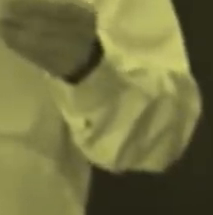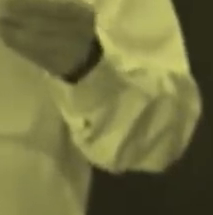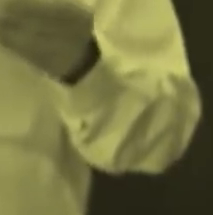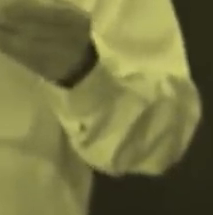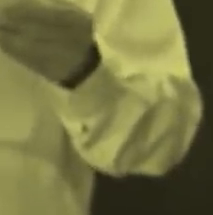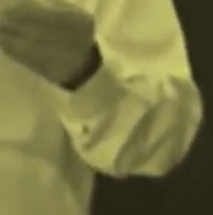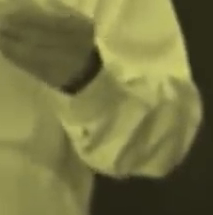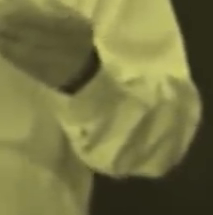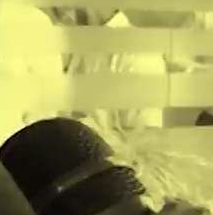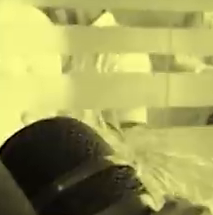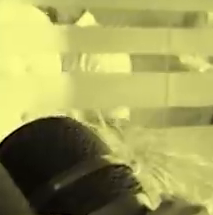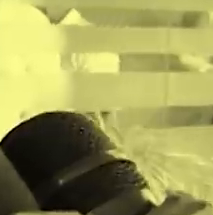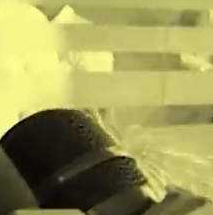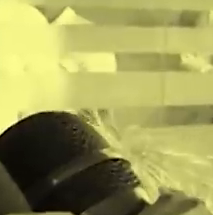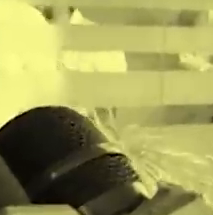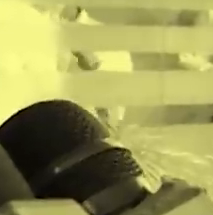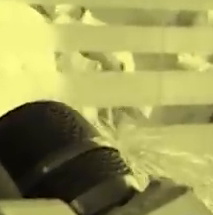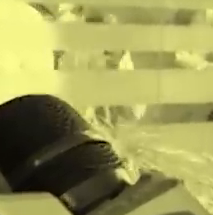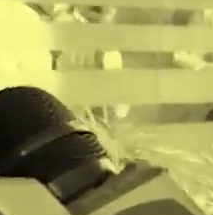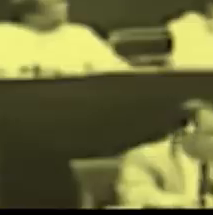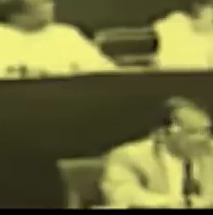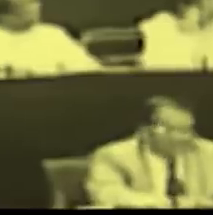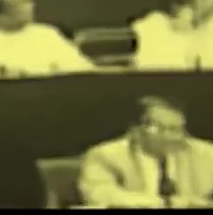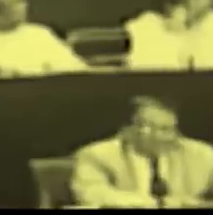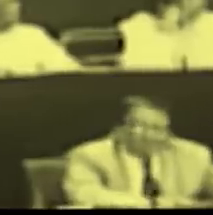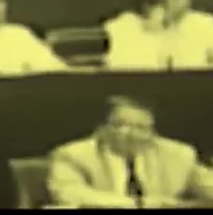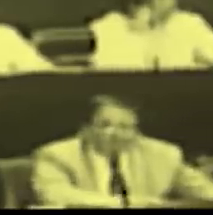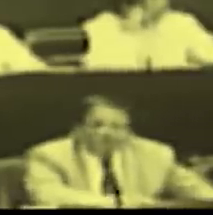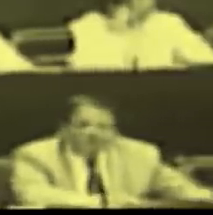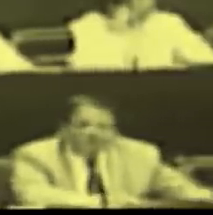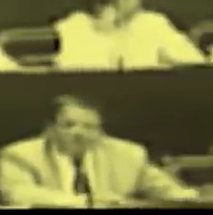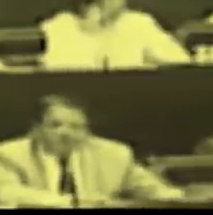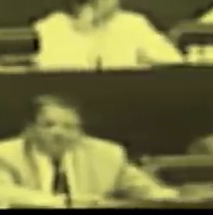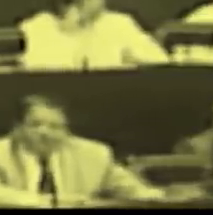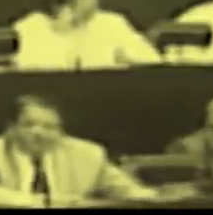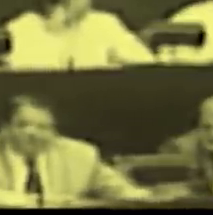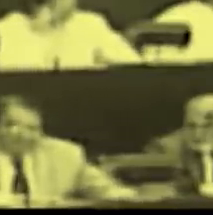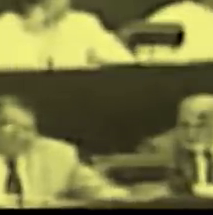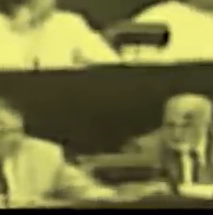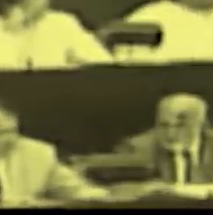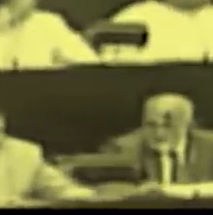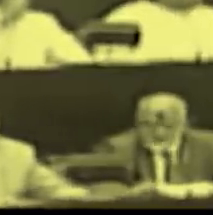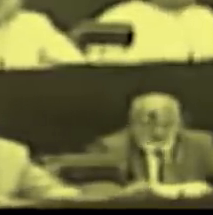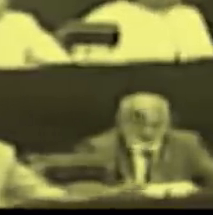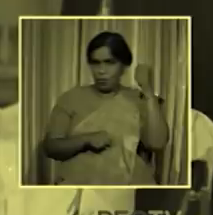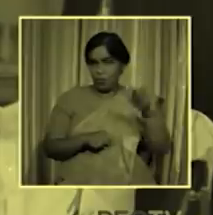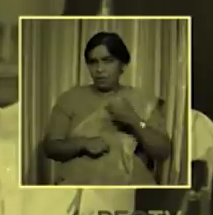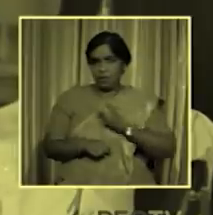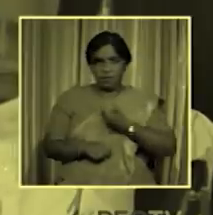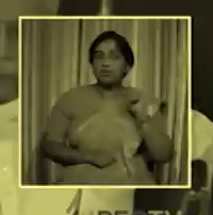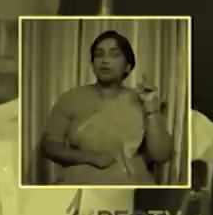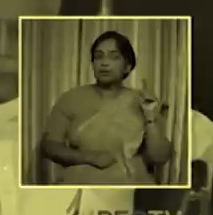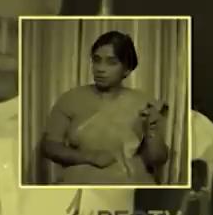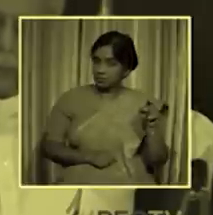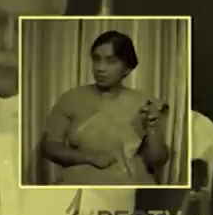අර උපමාවක් අරගත්ත කළු පාට කුරුල්ලා. කොහොමත් මේ 225 අතර ඉන්න අයගේ ඇඳිවතේ ඉතිරි ටික